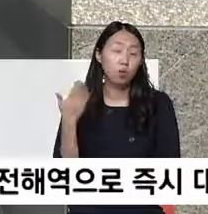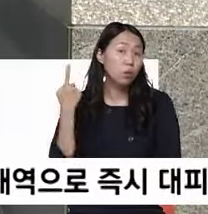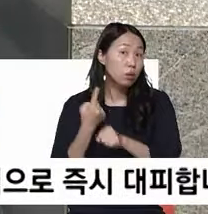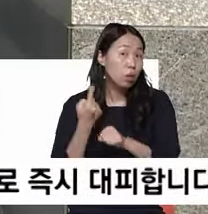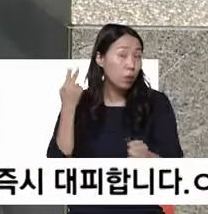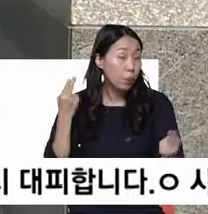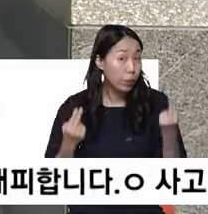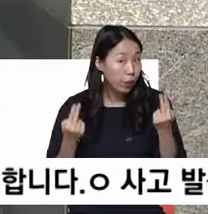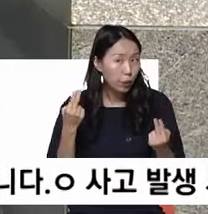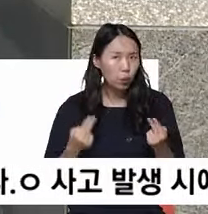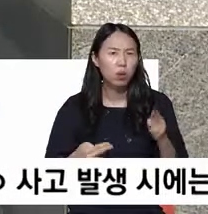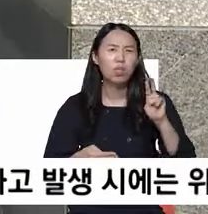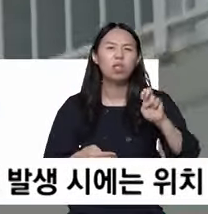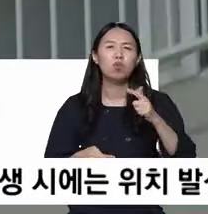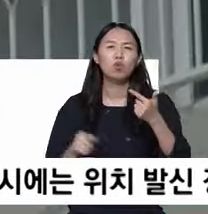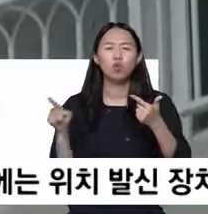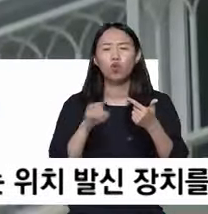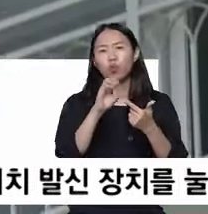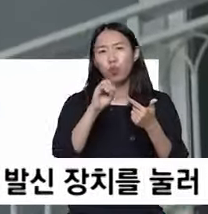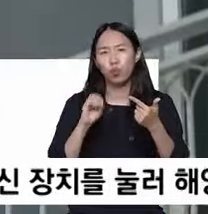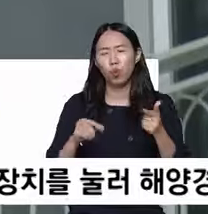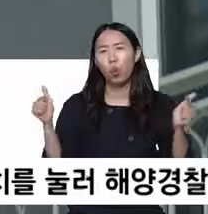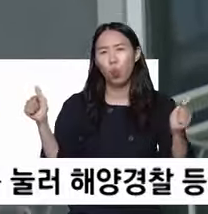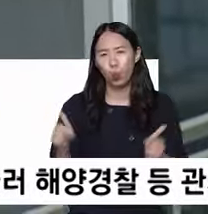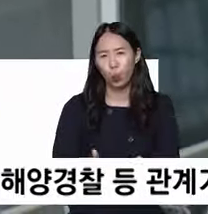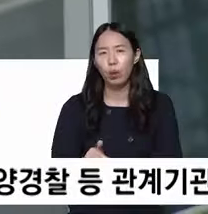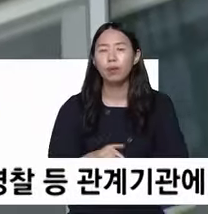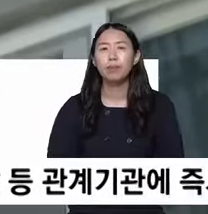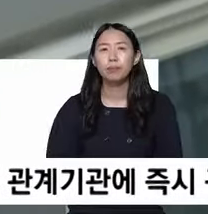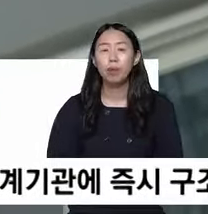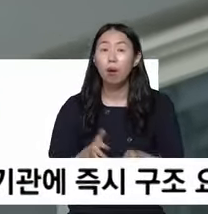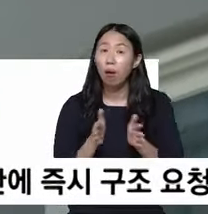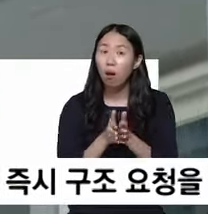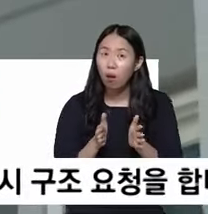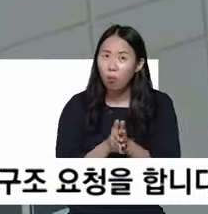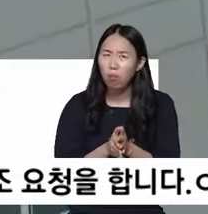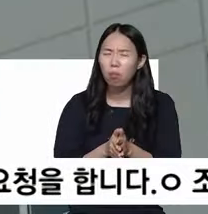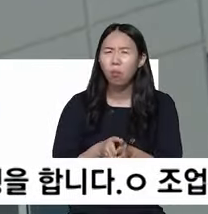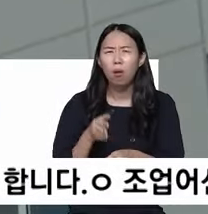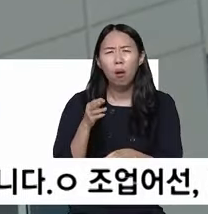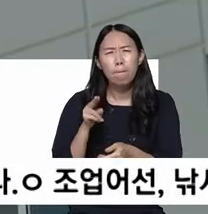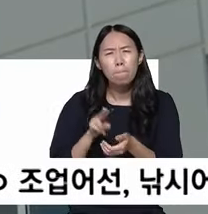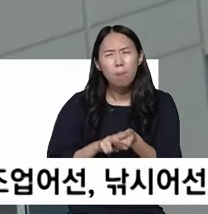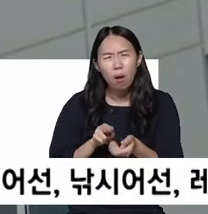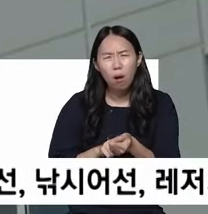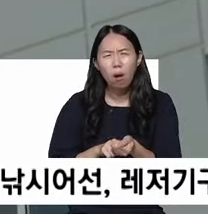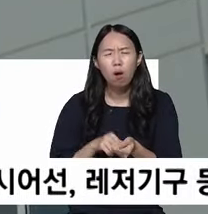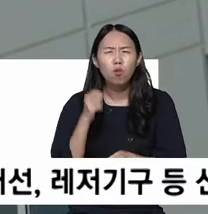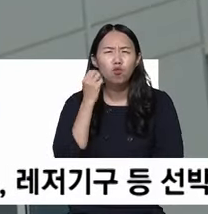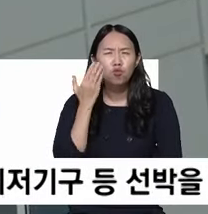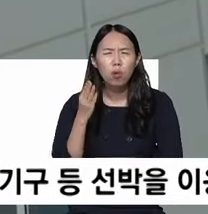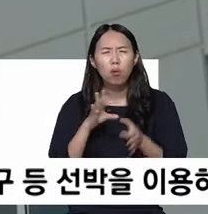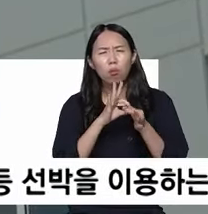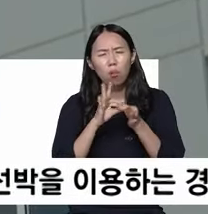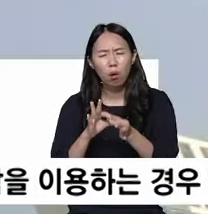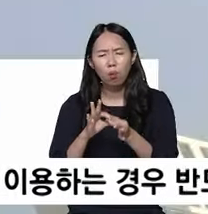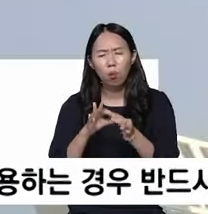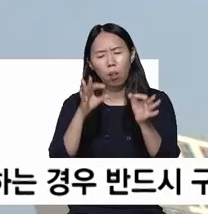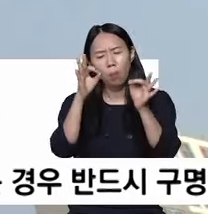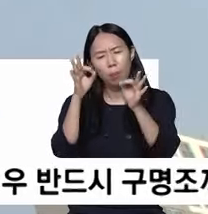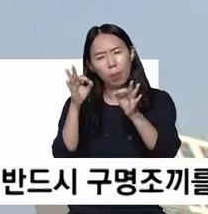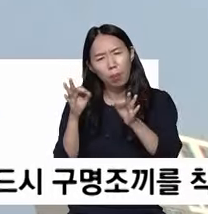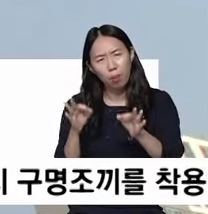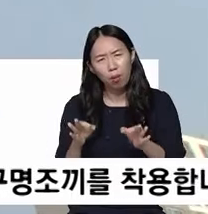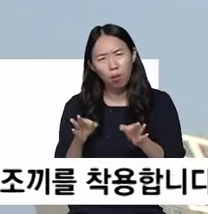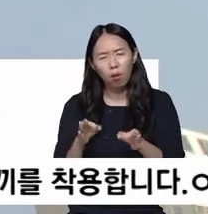같은 기간에 비해 26%가량 줄었습니다. 아파트 매매 가격이 올 들어 9개월째 하락하면서 쉽게